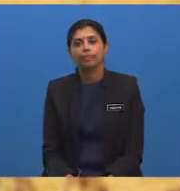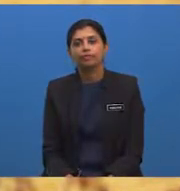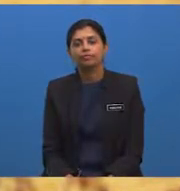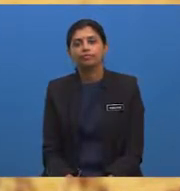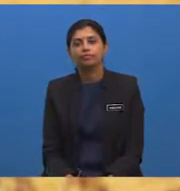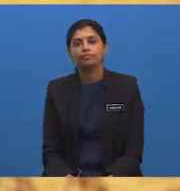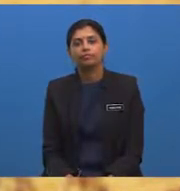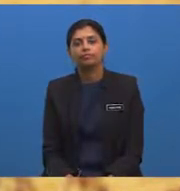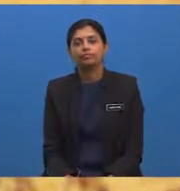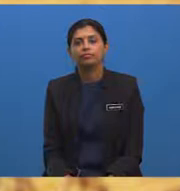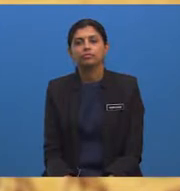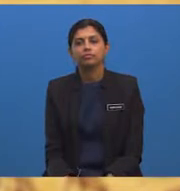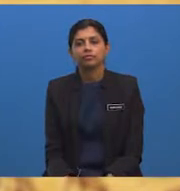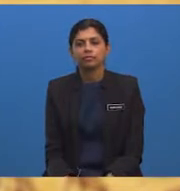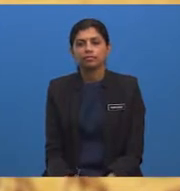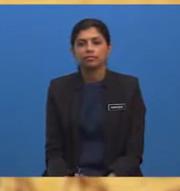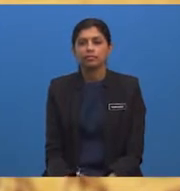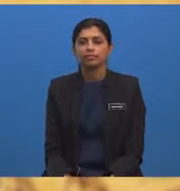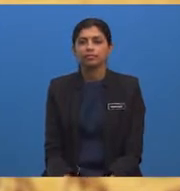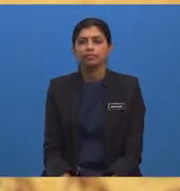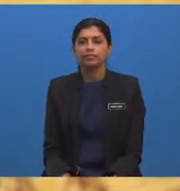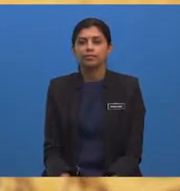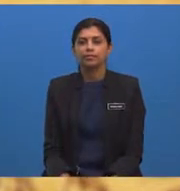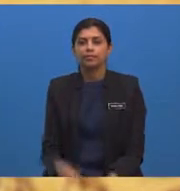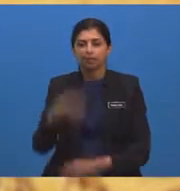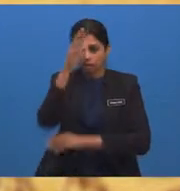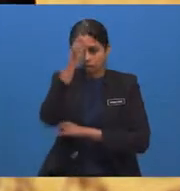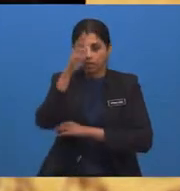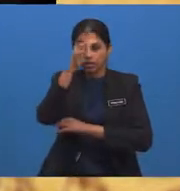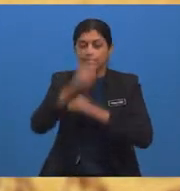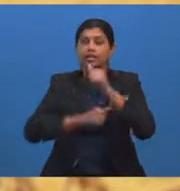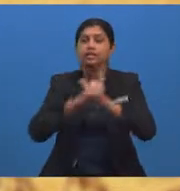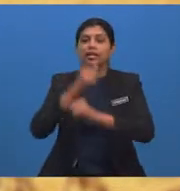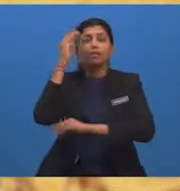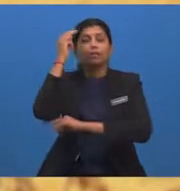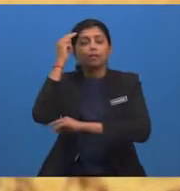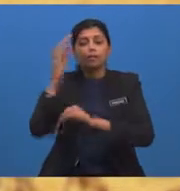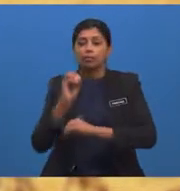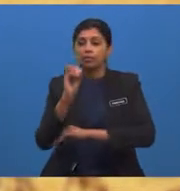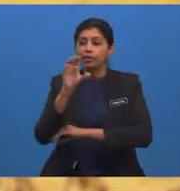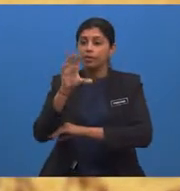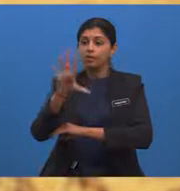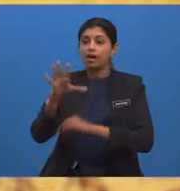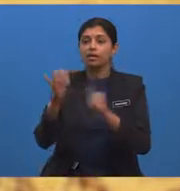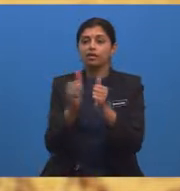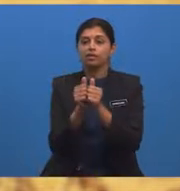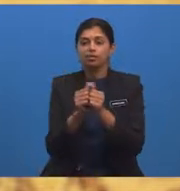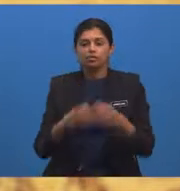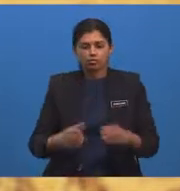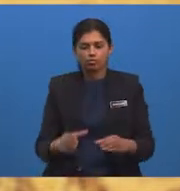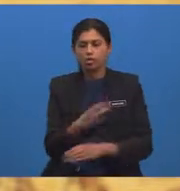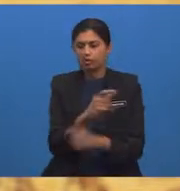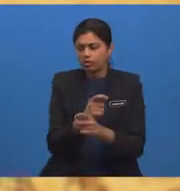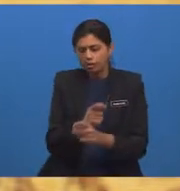Disebabkan kebijaksanaan pemerintah inilah Kerajaan Alam Melayu berkembang dengan cepat dan bertahan dengan lebih